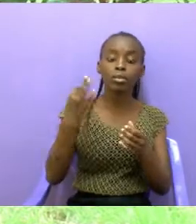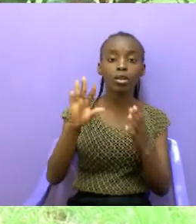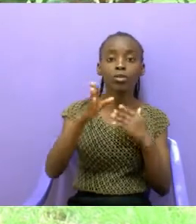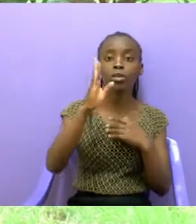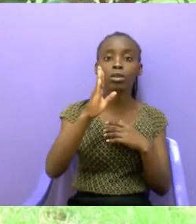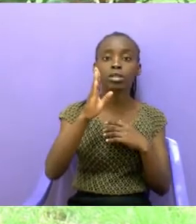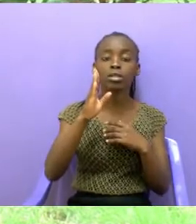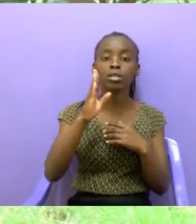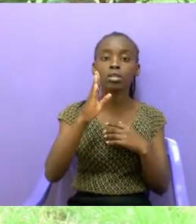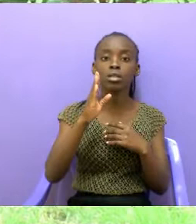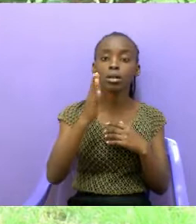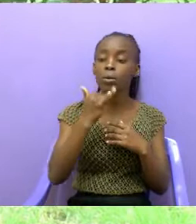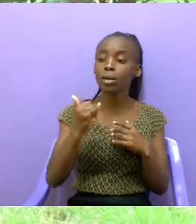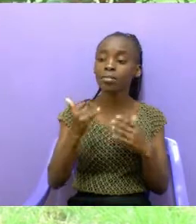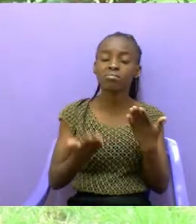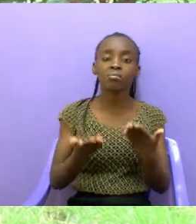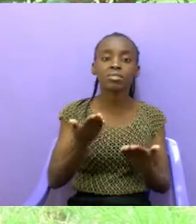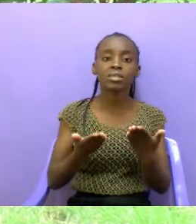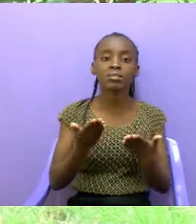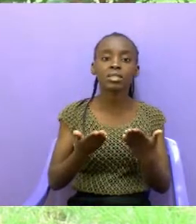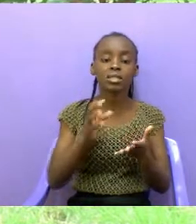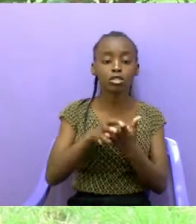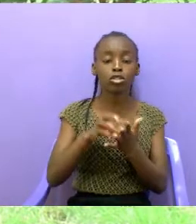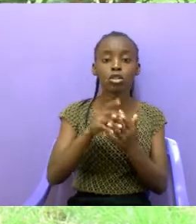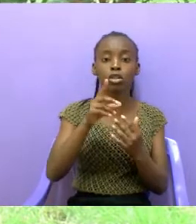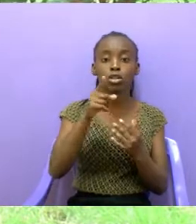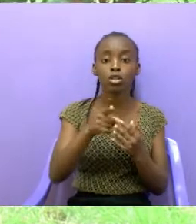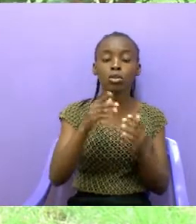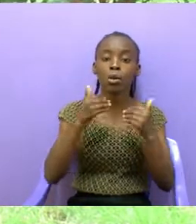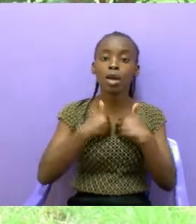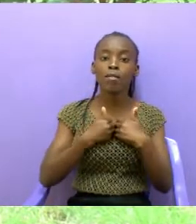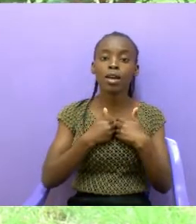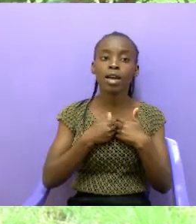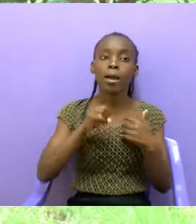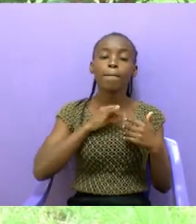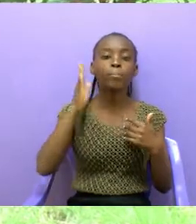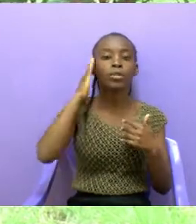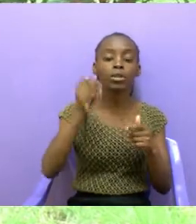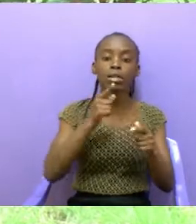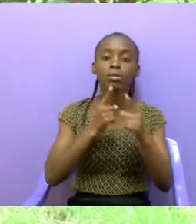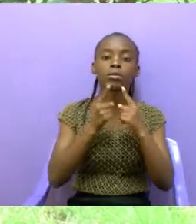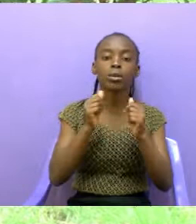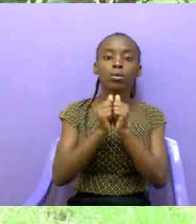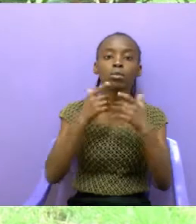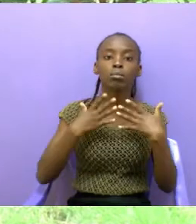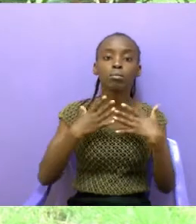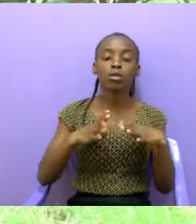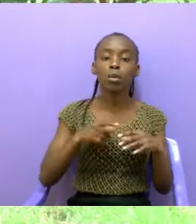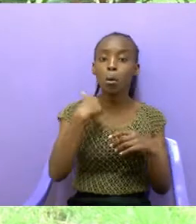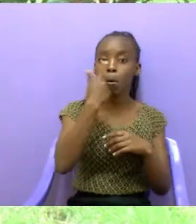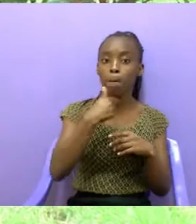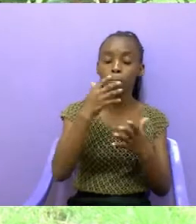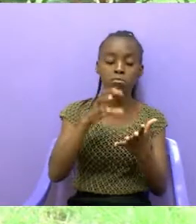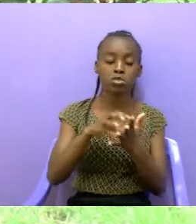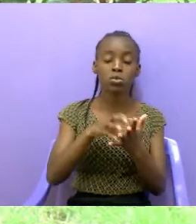ya challenges unapitia in life, ukaenda mbali. Najua saa hizi naongea na watu wanapitia hali ngumu sana ya maisha. Kuna mambo mengi